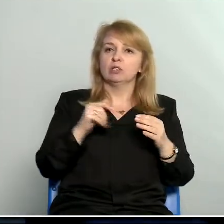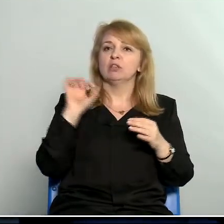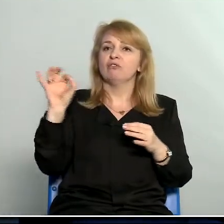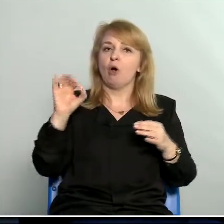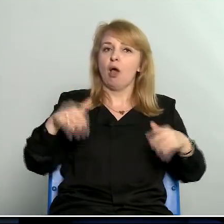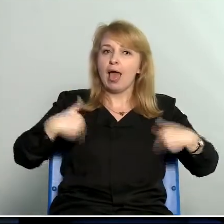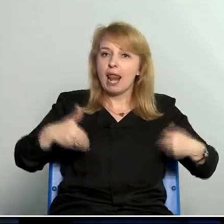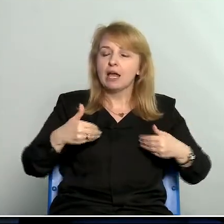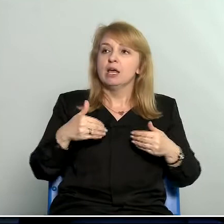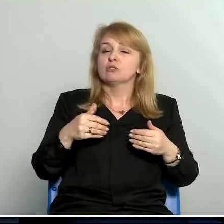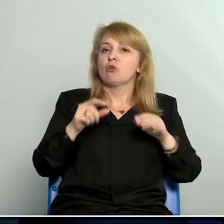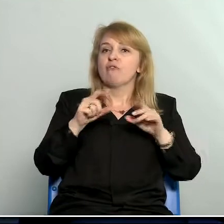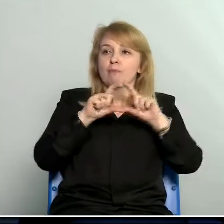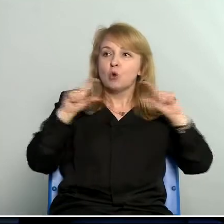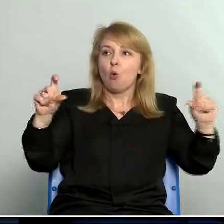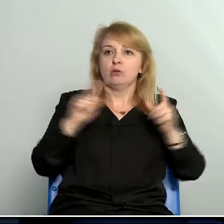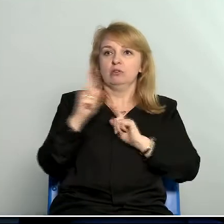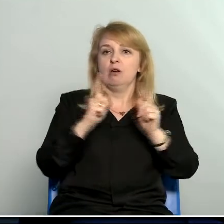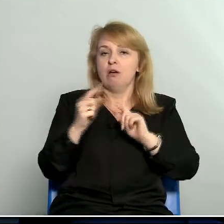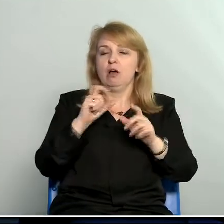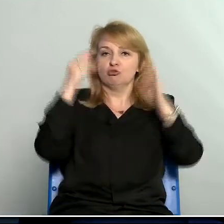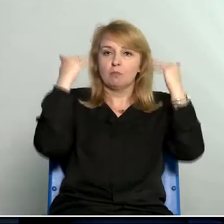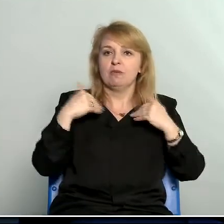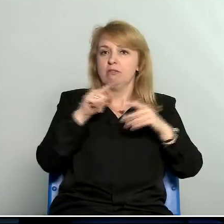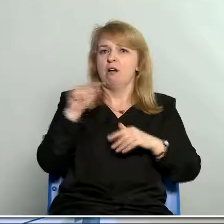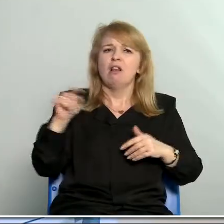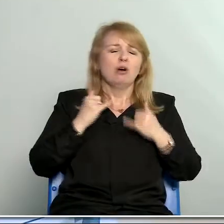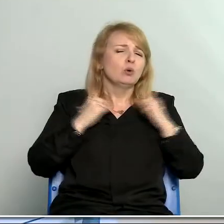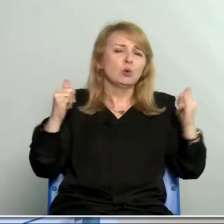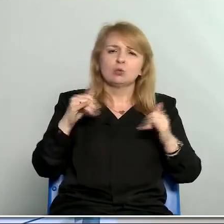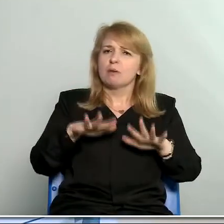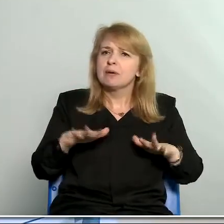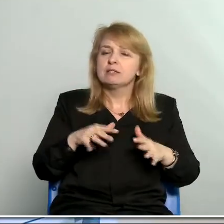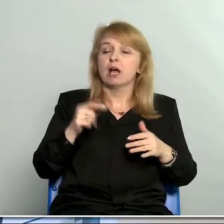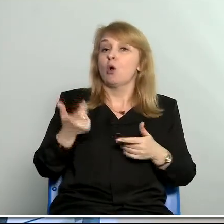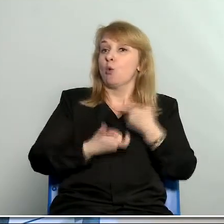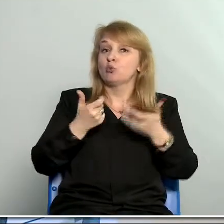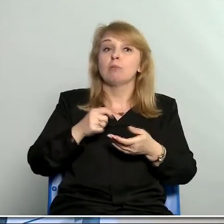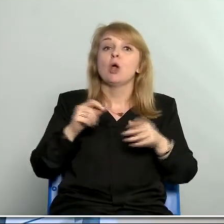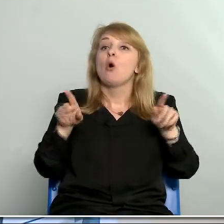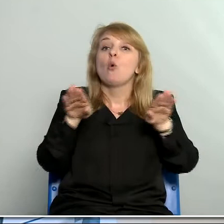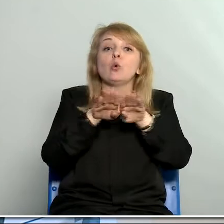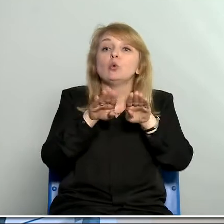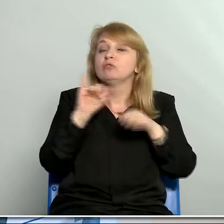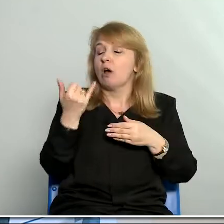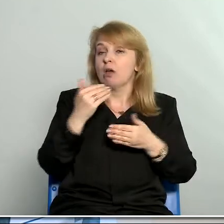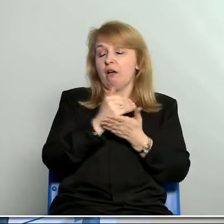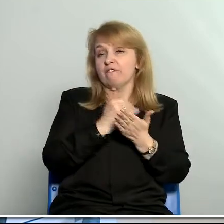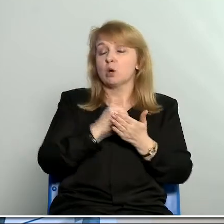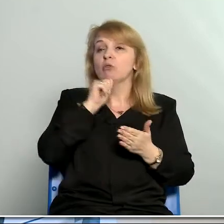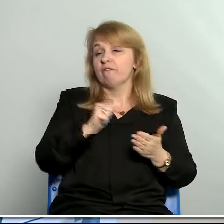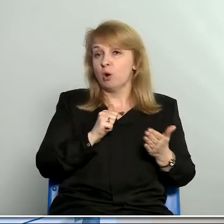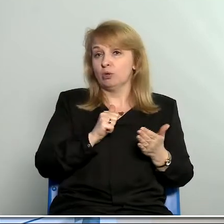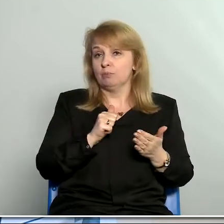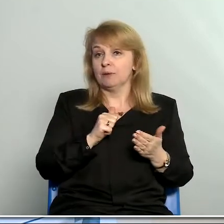podmiotów leczniczych w związku z wymogami, które na nas narzuca ustawodawstwo europejskie, ale i już krajowe. Chodzi o